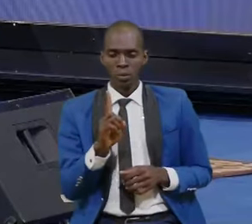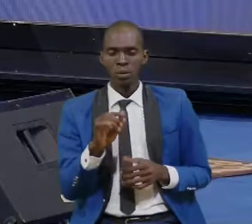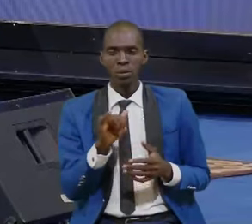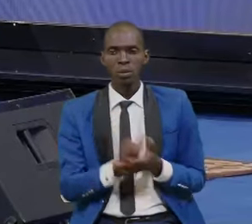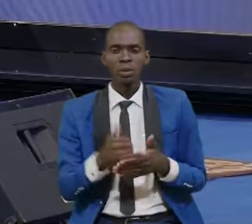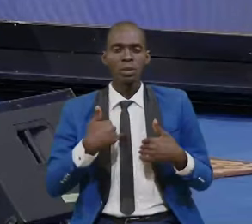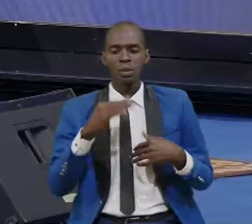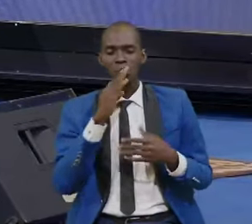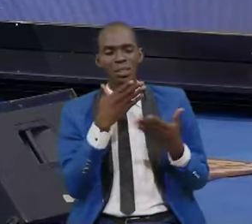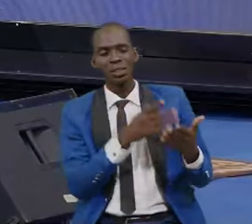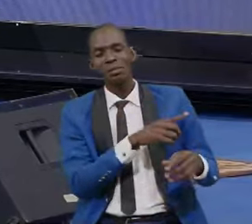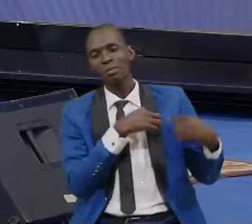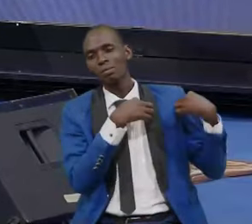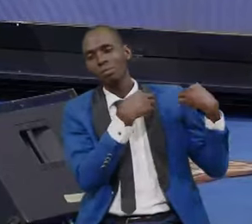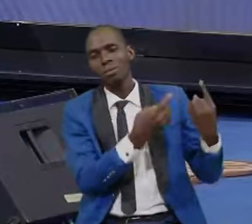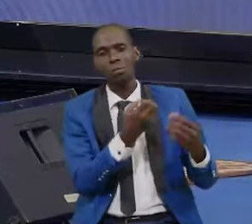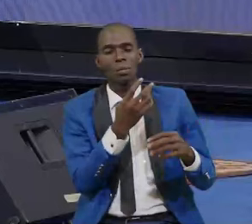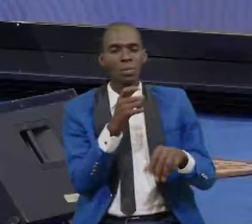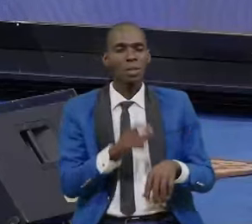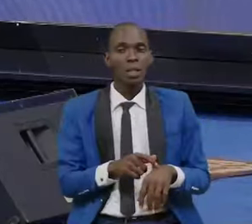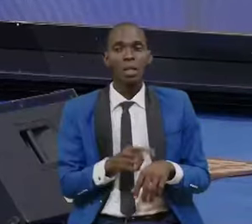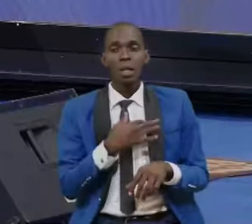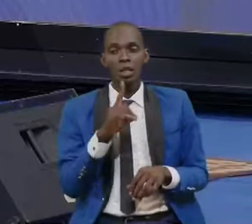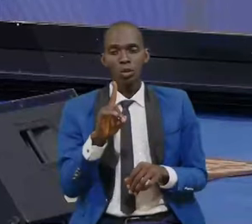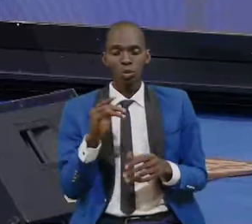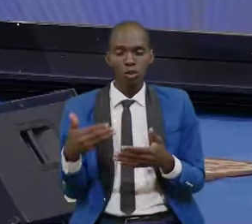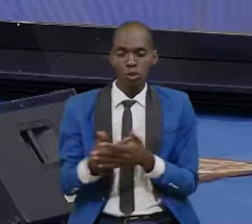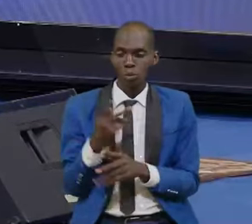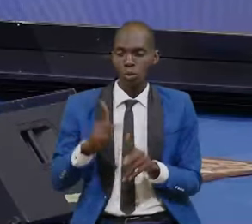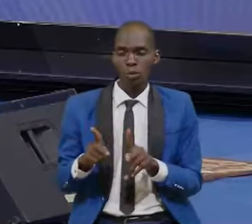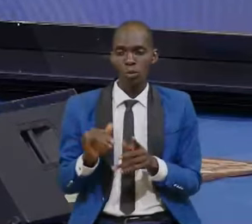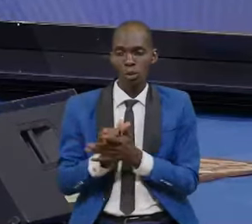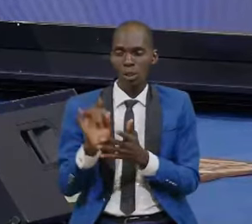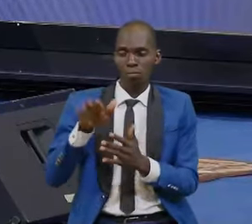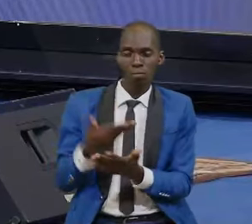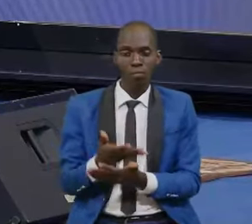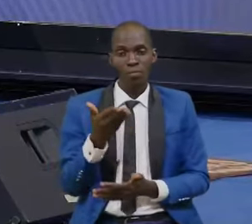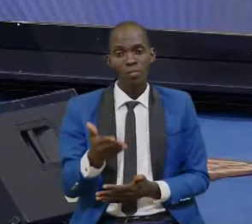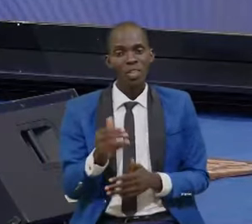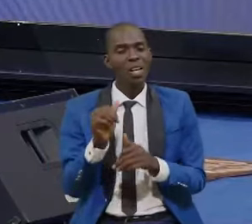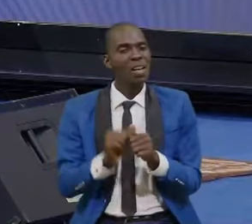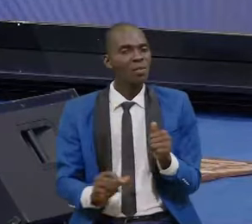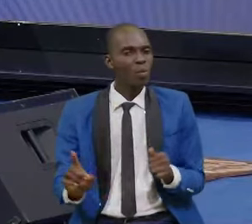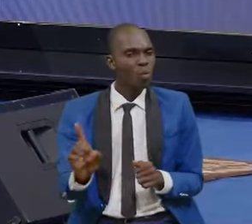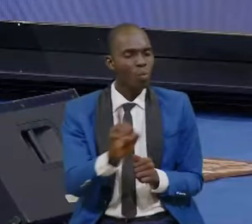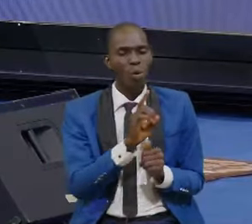Ceux qui étaient là il y a longtemps et ceux qui viennent d'arriver, les liens de tous furent